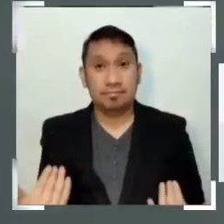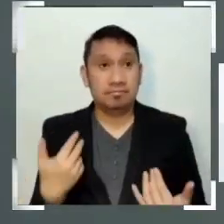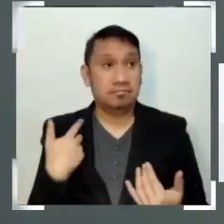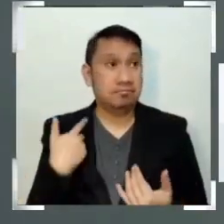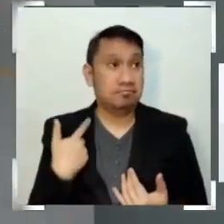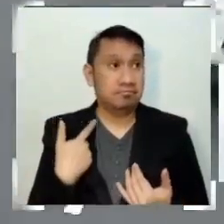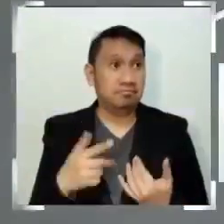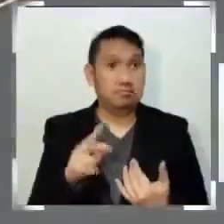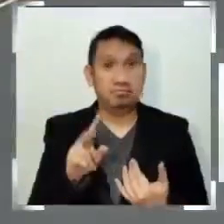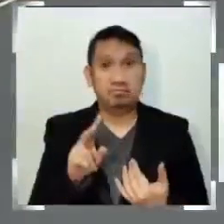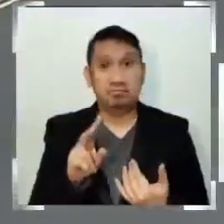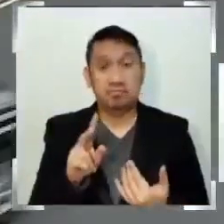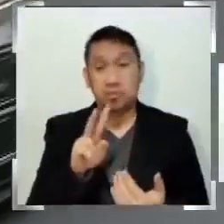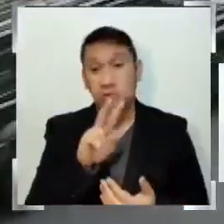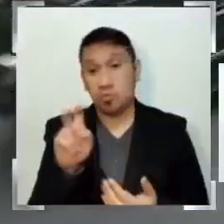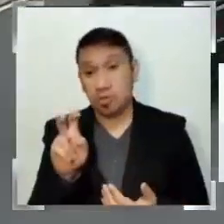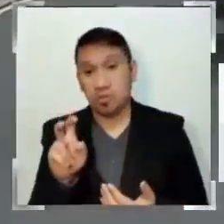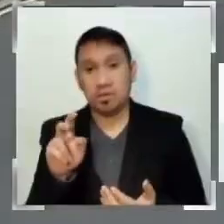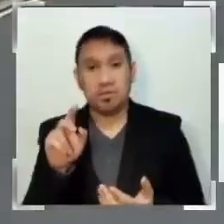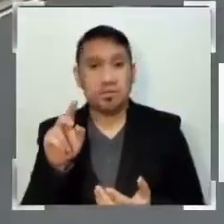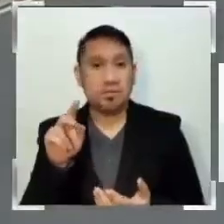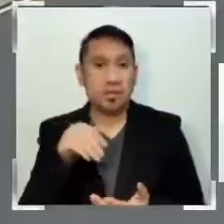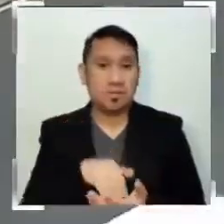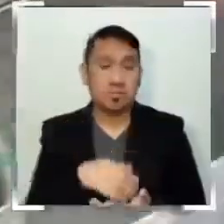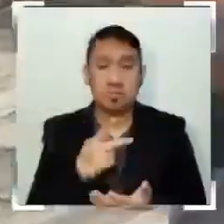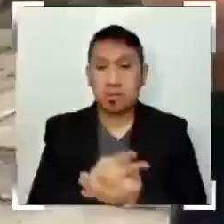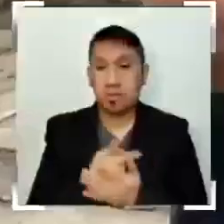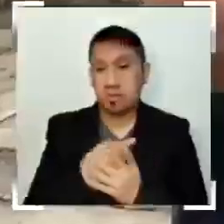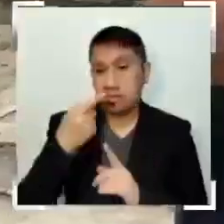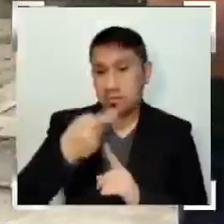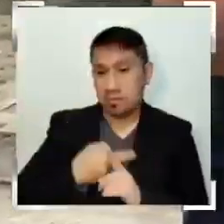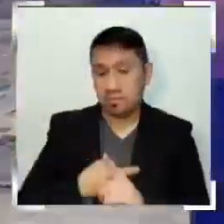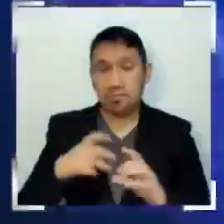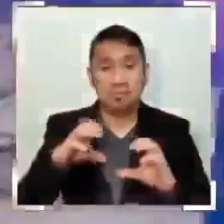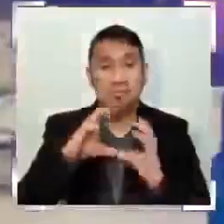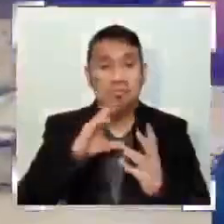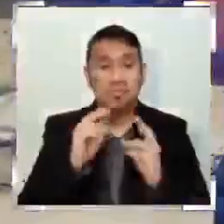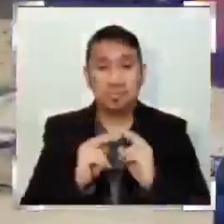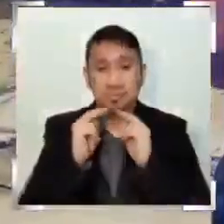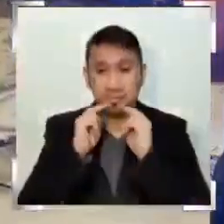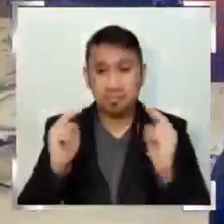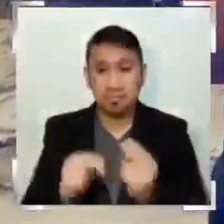pesos a month. Para sa GMA Integrated News, Joseph Morong ang inyong saksi.